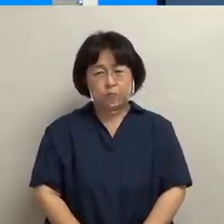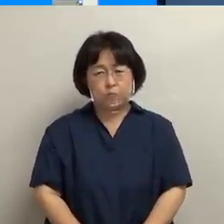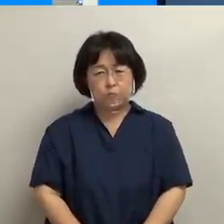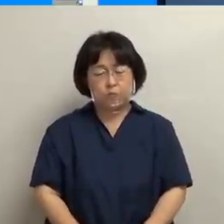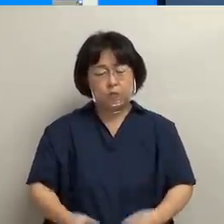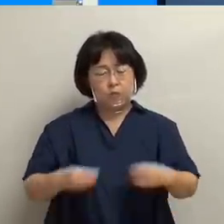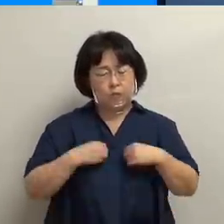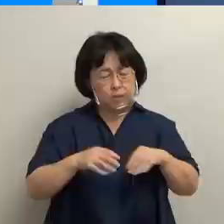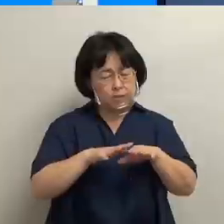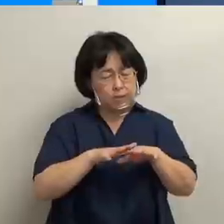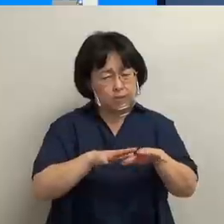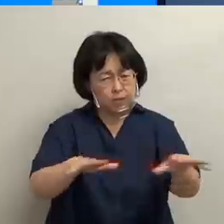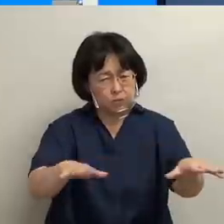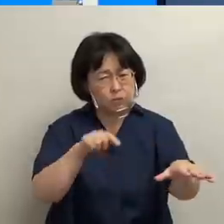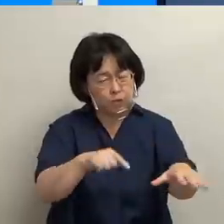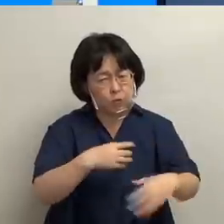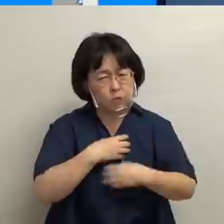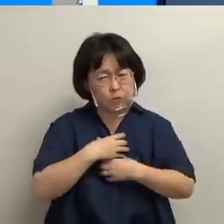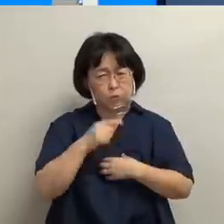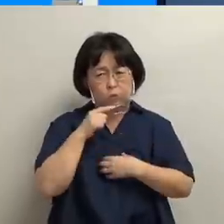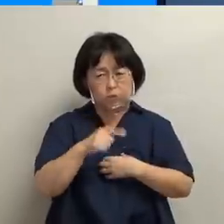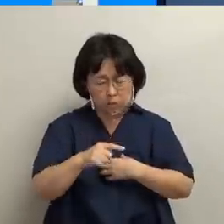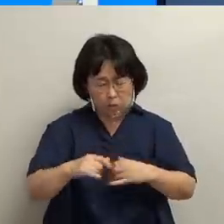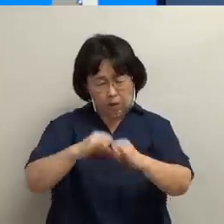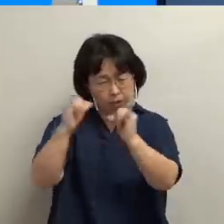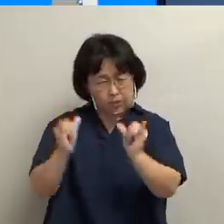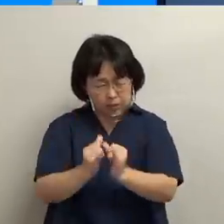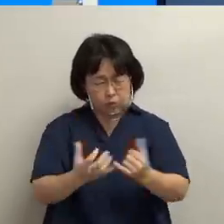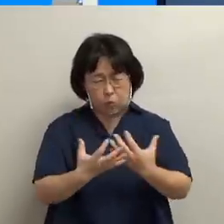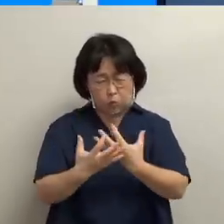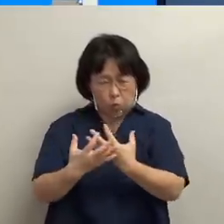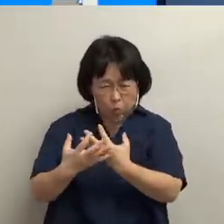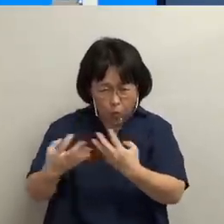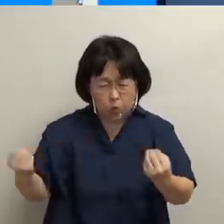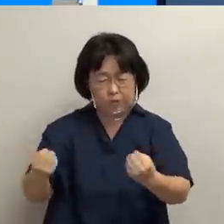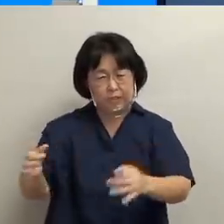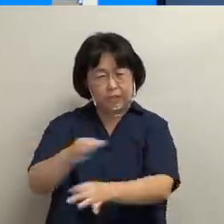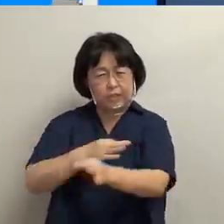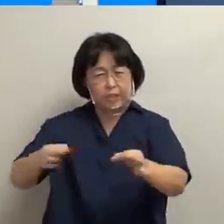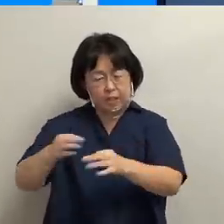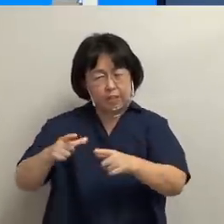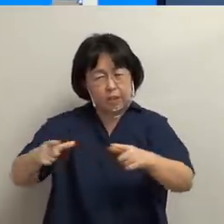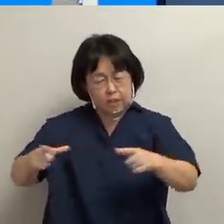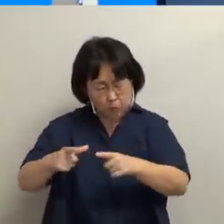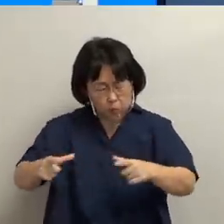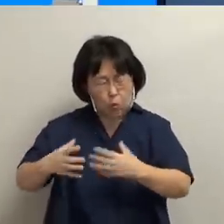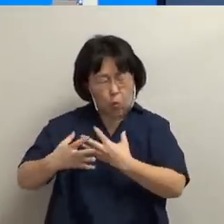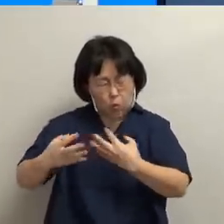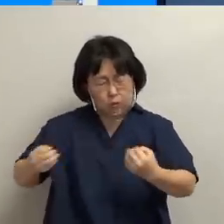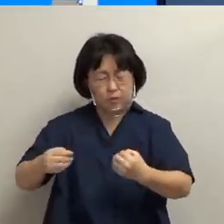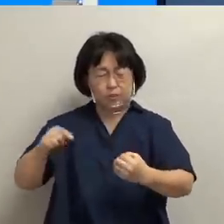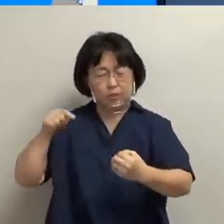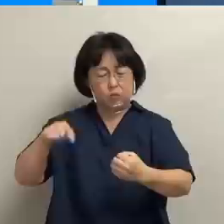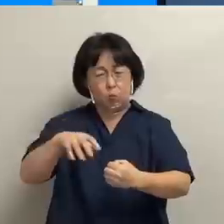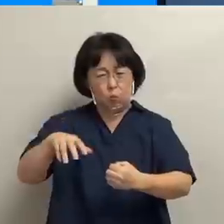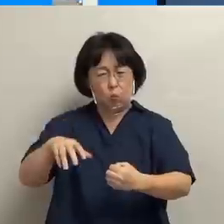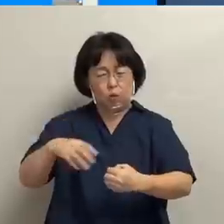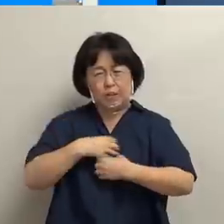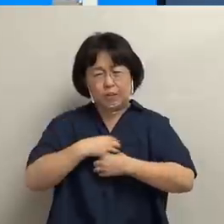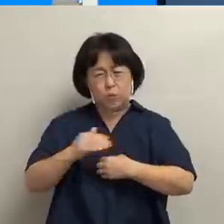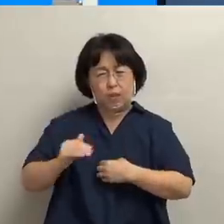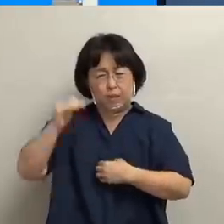拡大のジスクというのは人口の多い経済規模の多いところが高いですねそういうことがある考えいうと